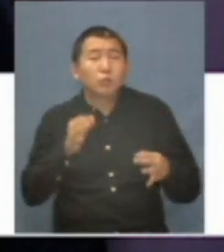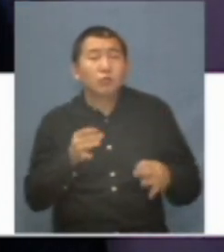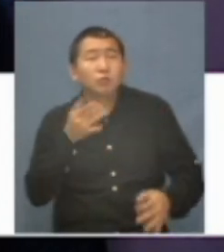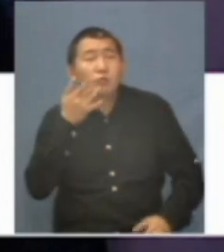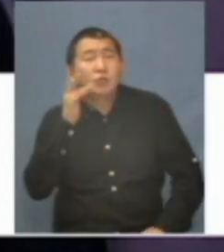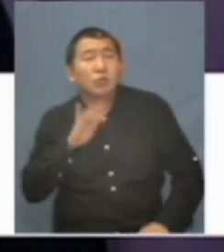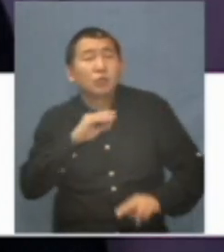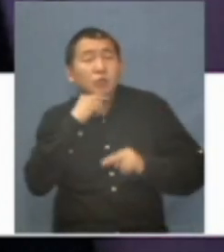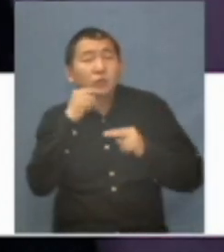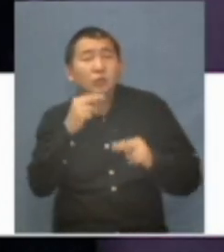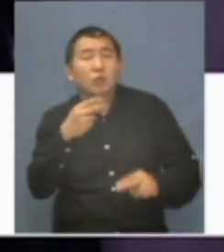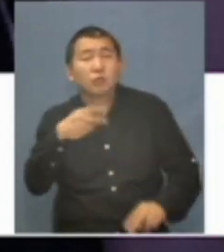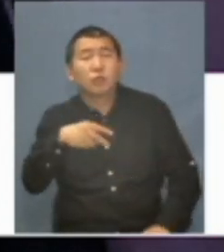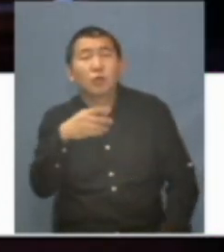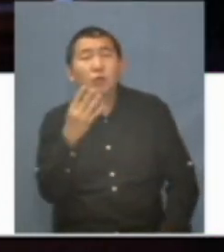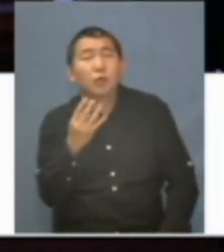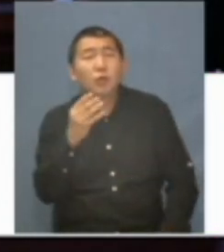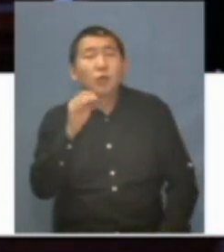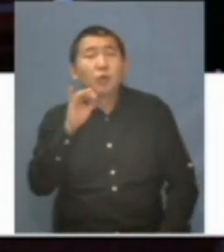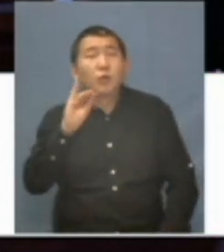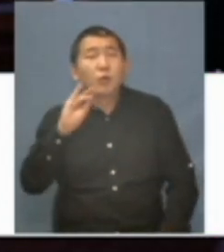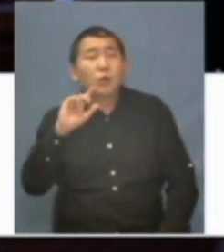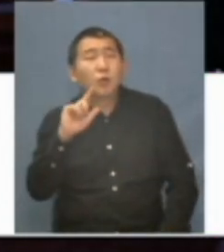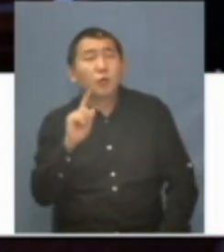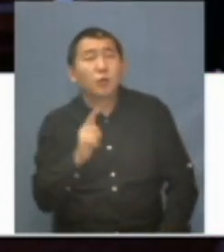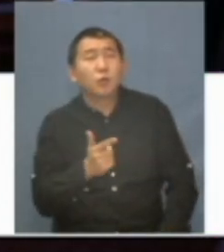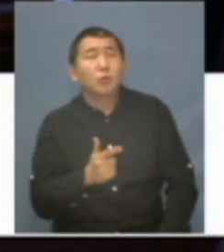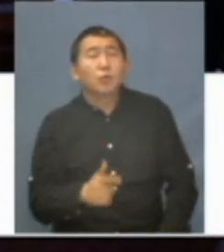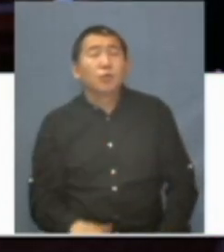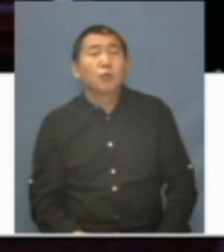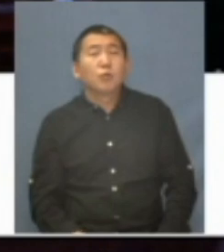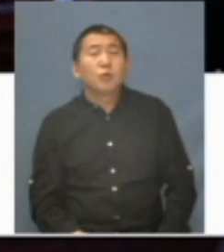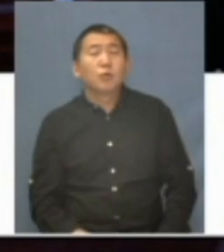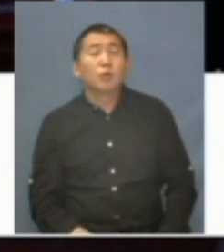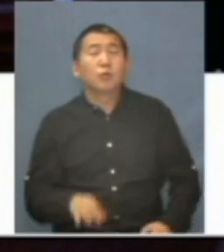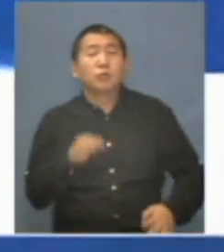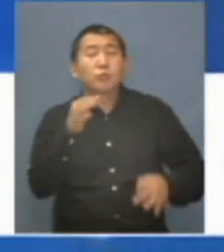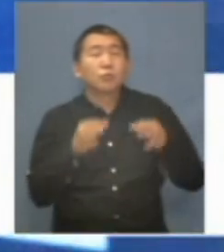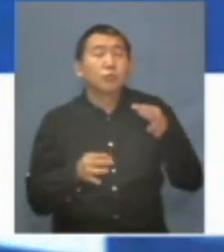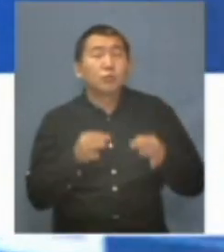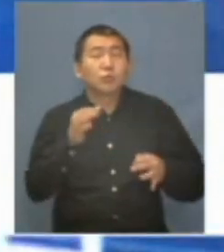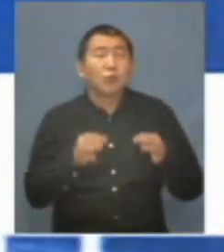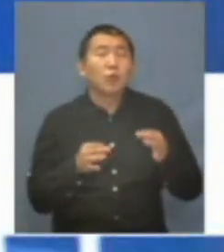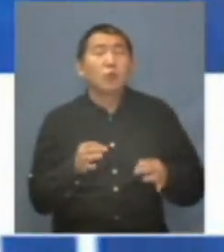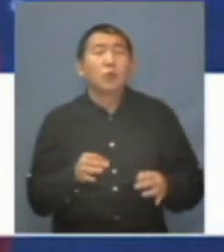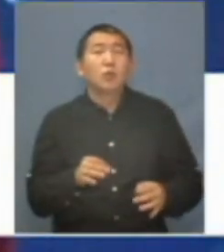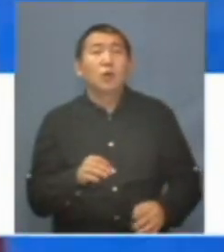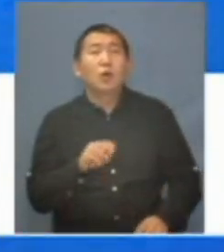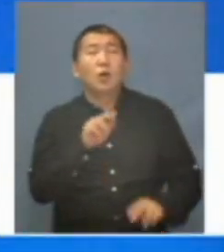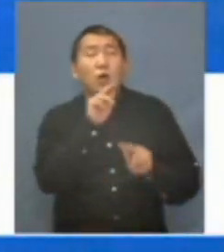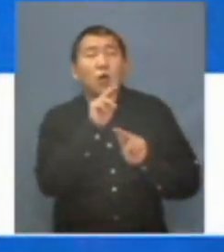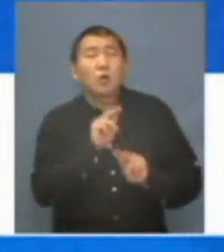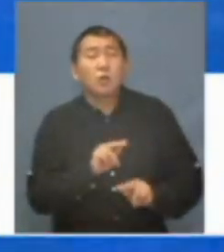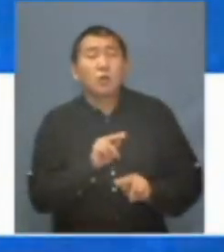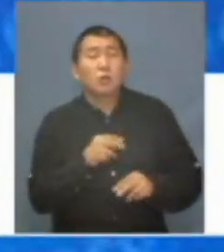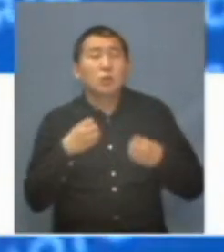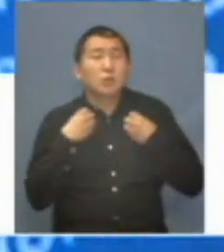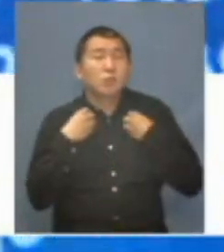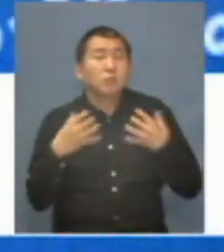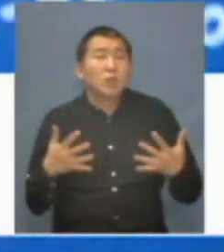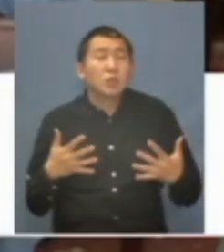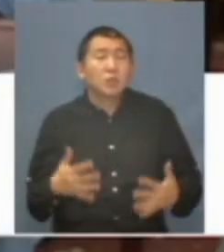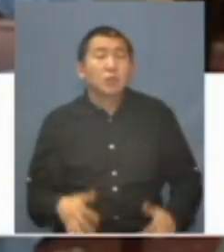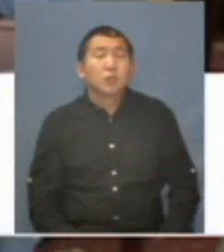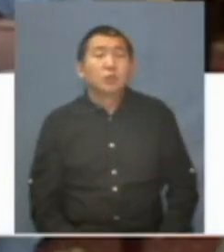аударуда. 24 маусым елде судья және сот қызметкерлері күні болып бекітілген. Аталмыш мерекеге орай өткен шараға сот